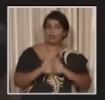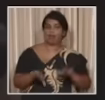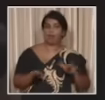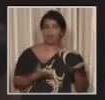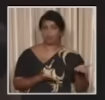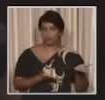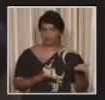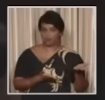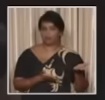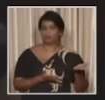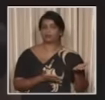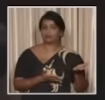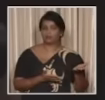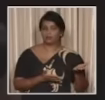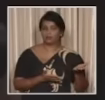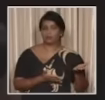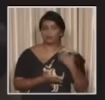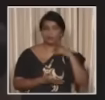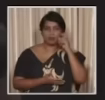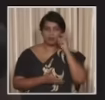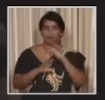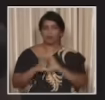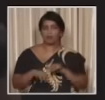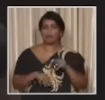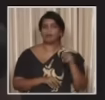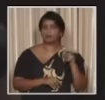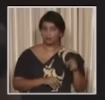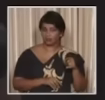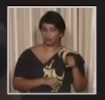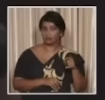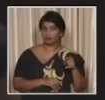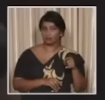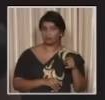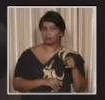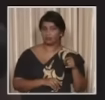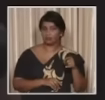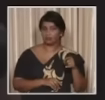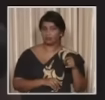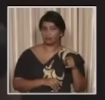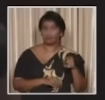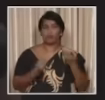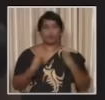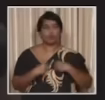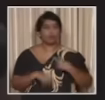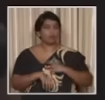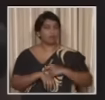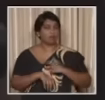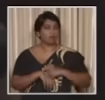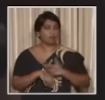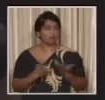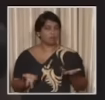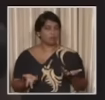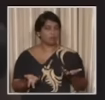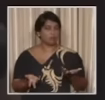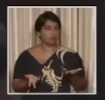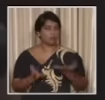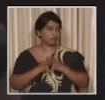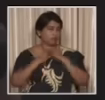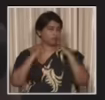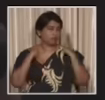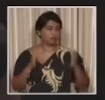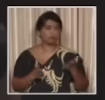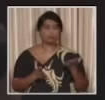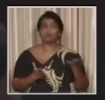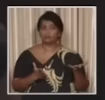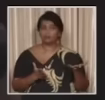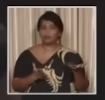දරුවන්ට. ඒ නිසා බලන්න මේ දරුවන්ට මේ නැති වෙච්ච කාලේ ගණන් හදලා බැලුවොත් කොච්චර ප්‍රමාණයක්ද